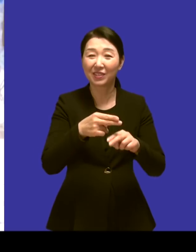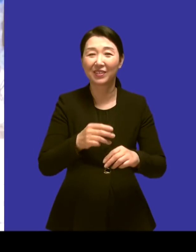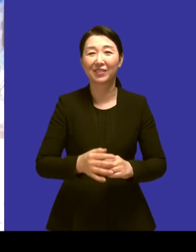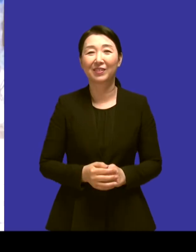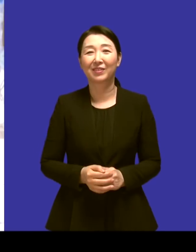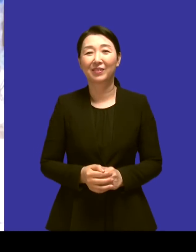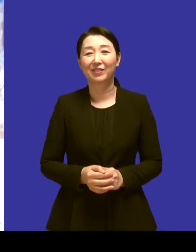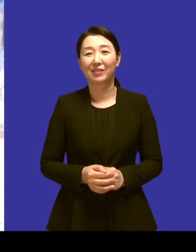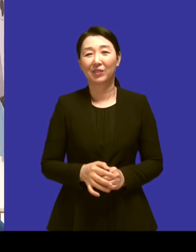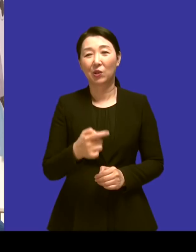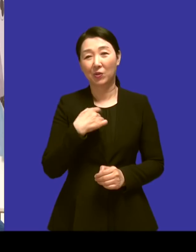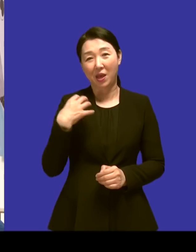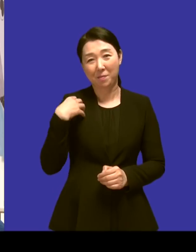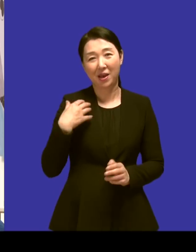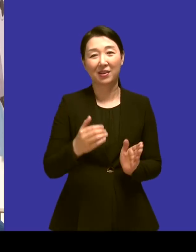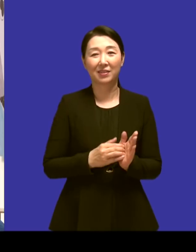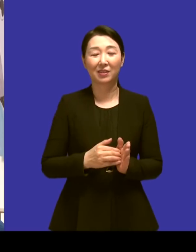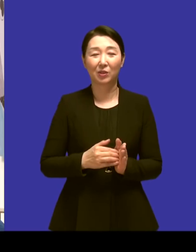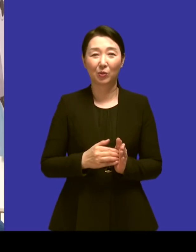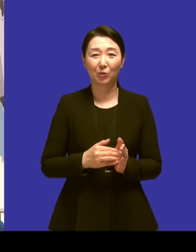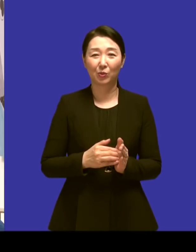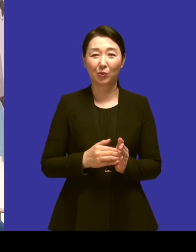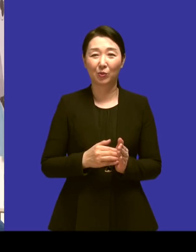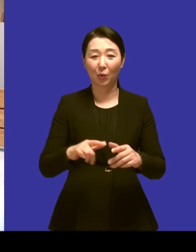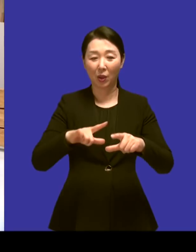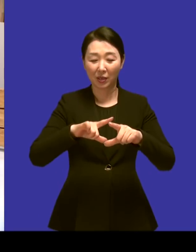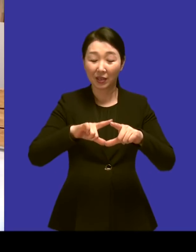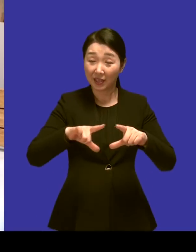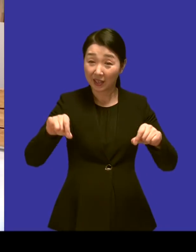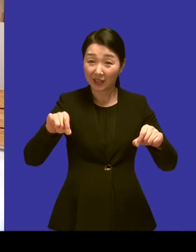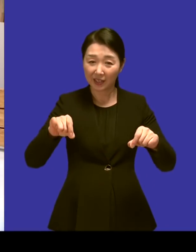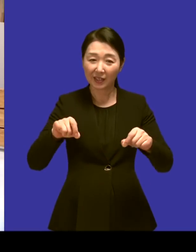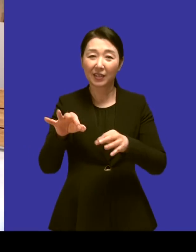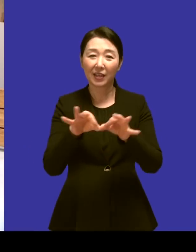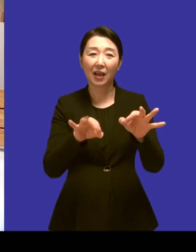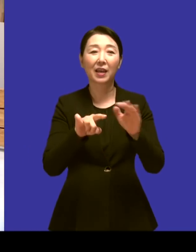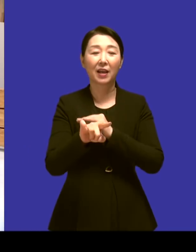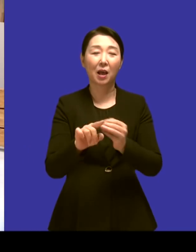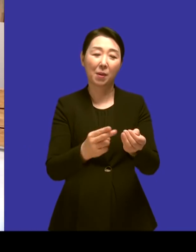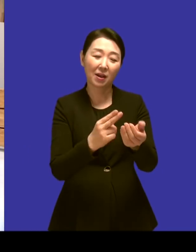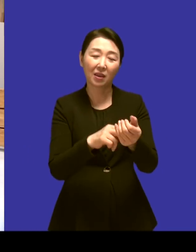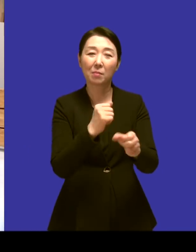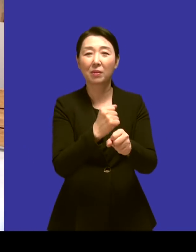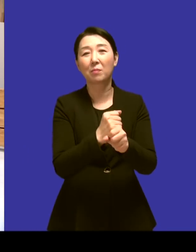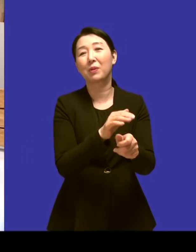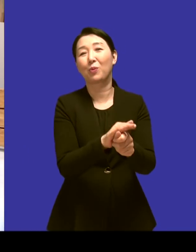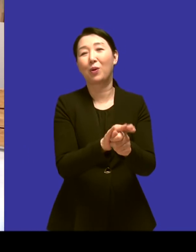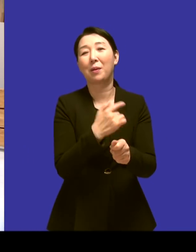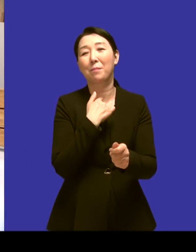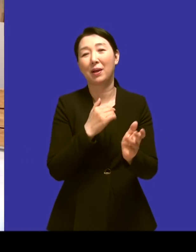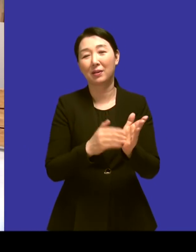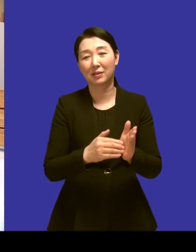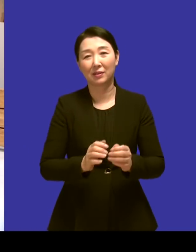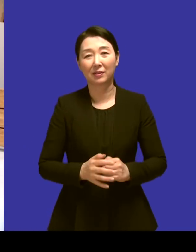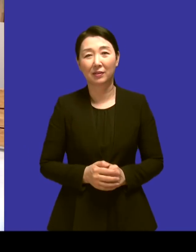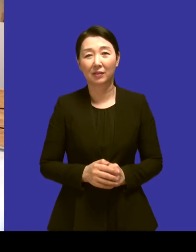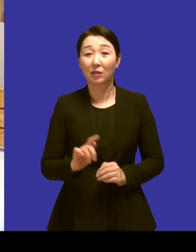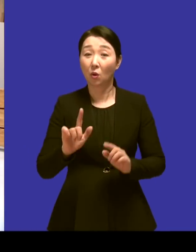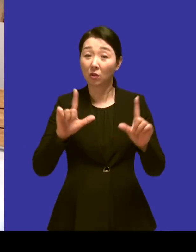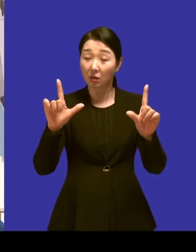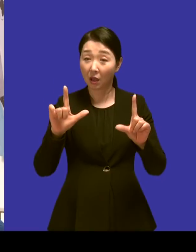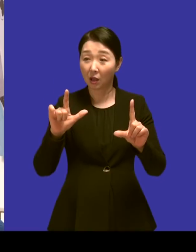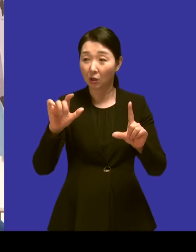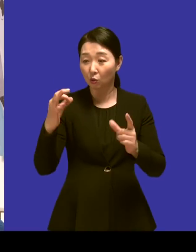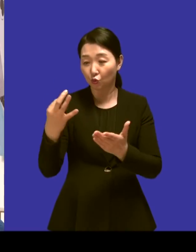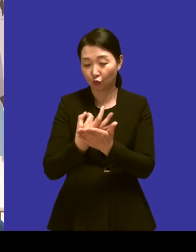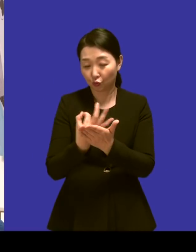예. 네, 그런 걸 제가 하고 예. 또 일식 좀 막기 같은 거 많은 거 제가 아. 이렇게 도와드렸었는데 예. 제가 한 번은 마감을 할 때